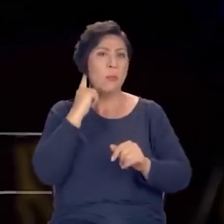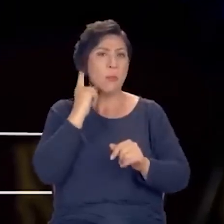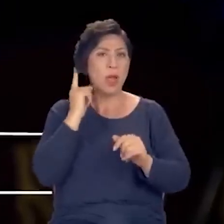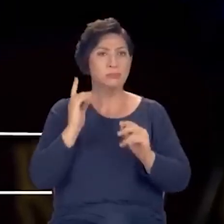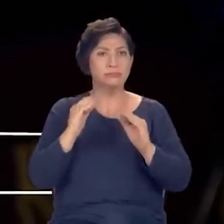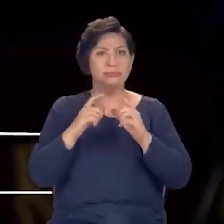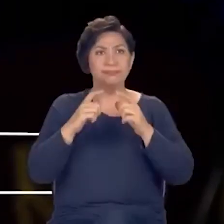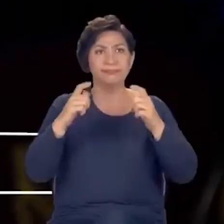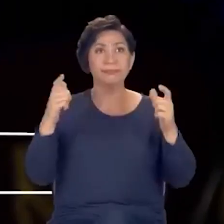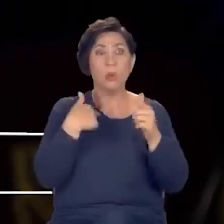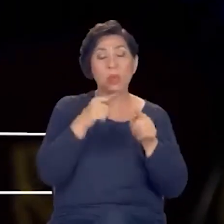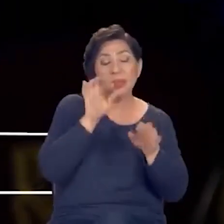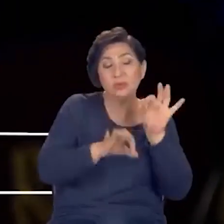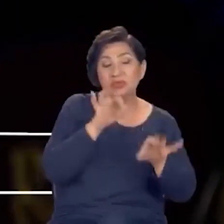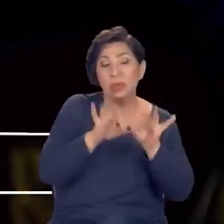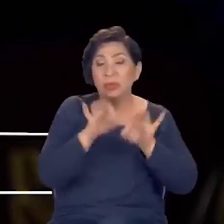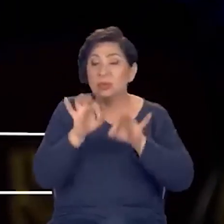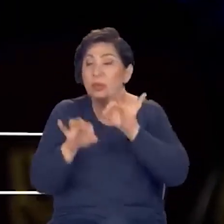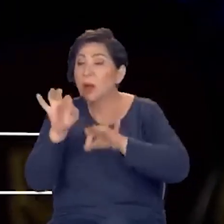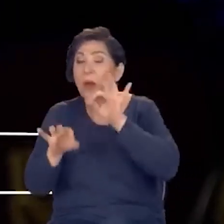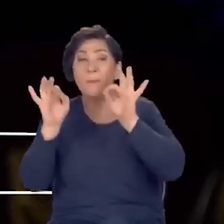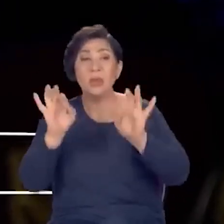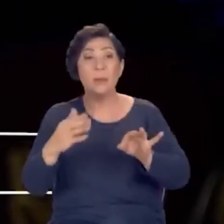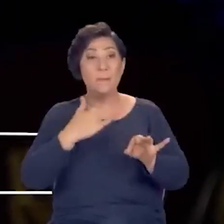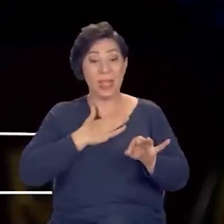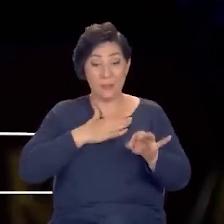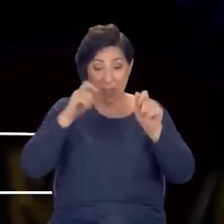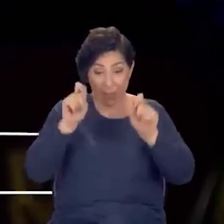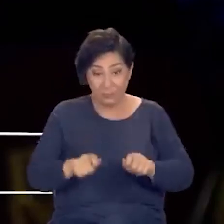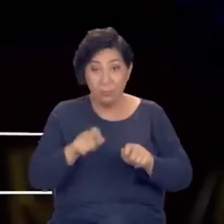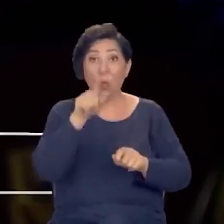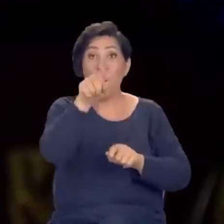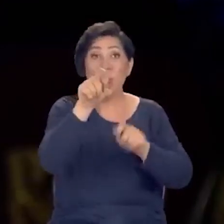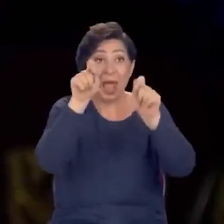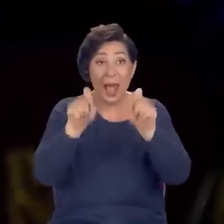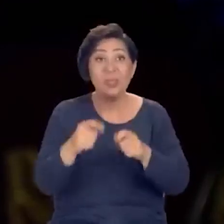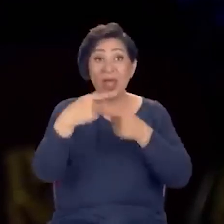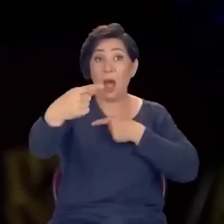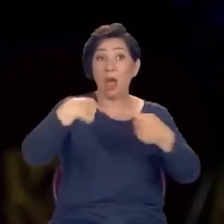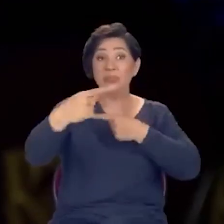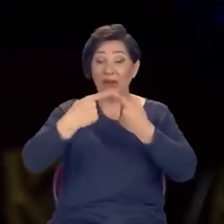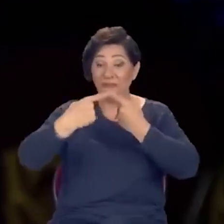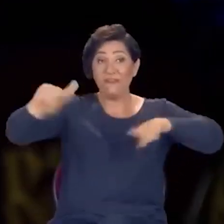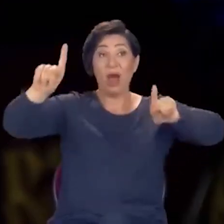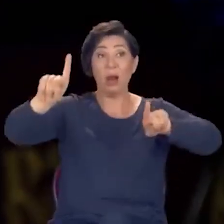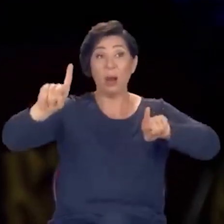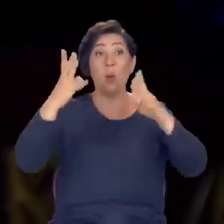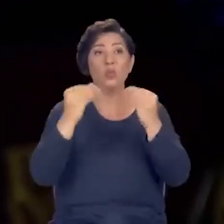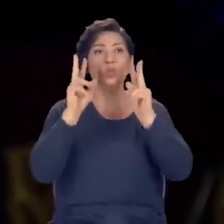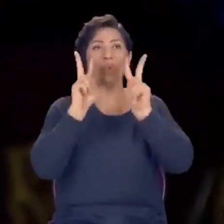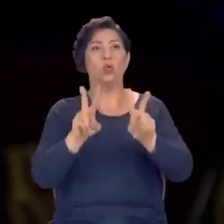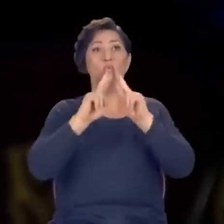popülerleşince onları da incelemeye başladım tabii. İncelediğim zaman benim yaptığımla onların yaptığının biraz farklı olduğunu gördüm dünyada.